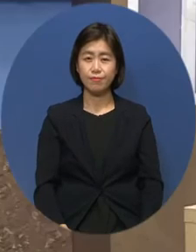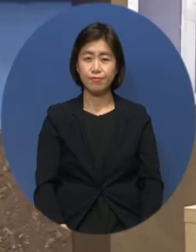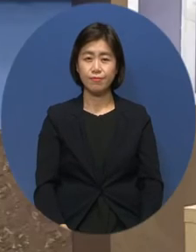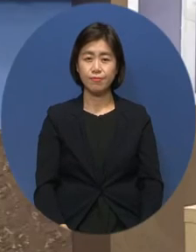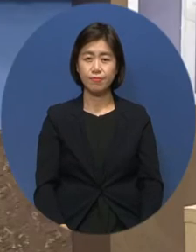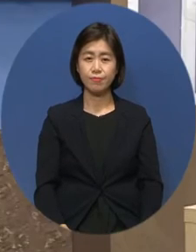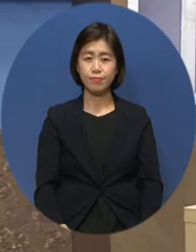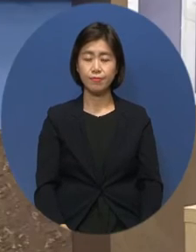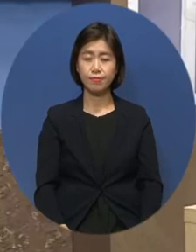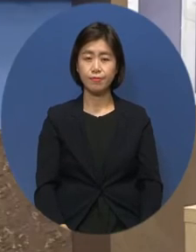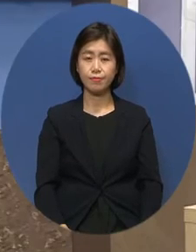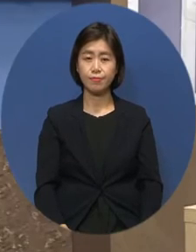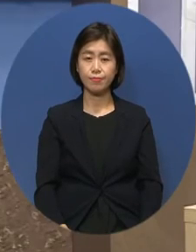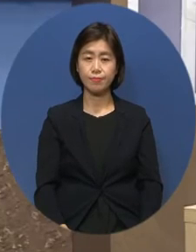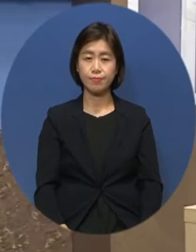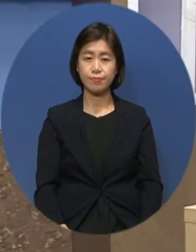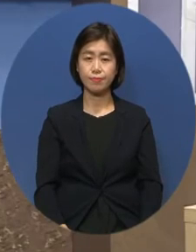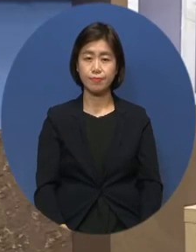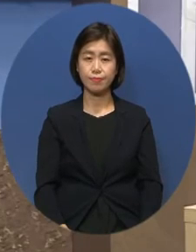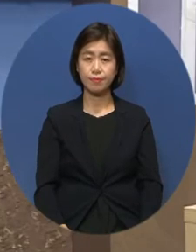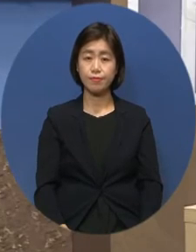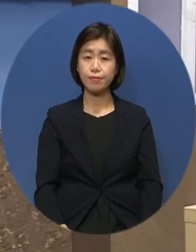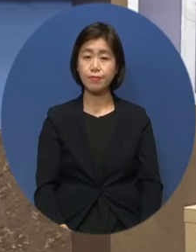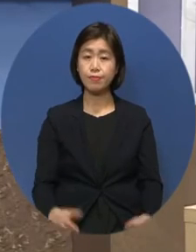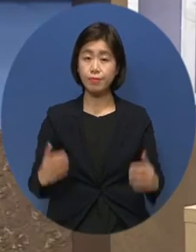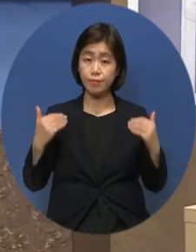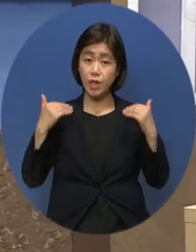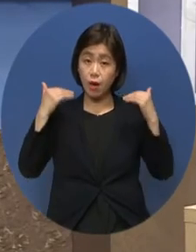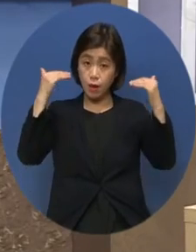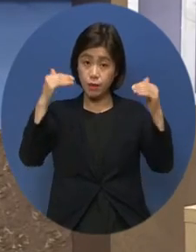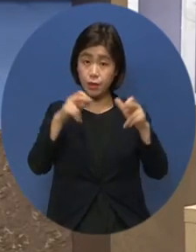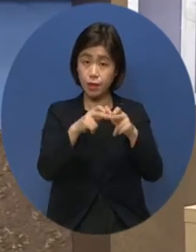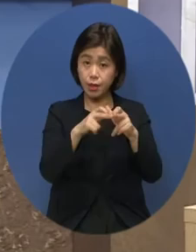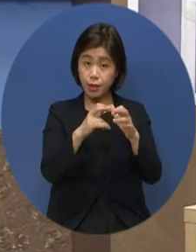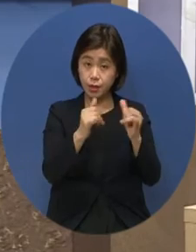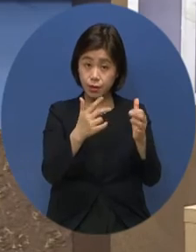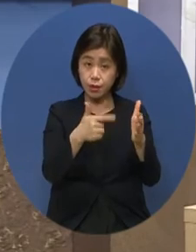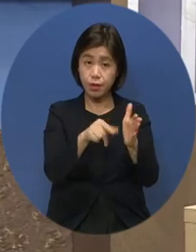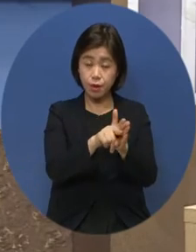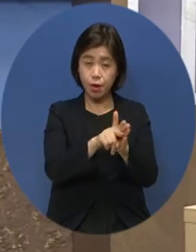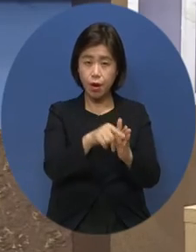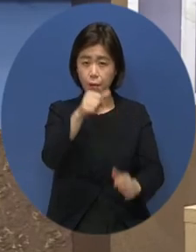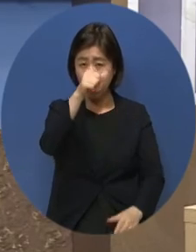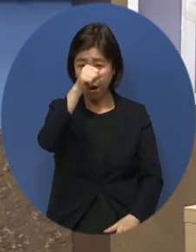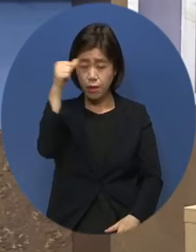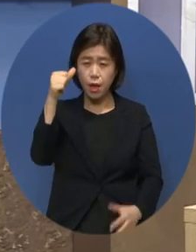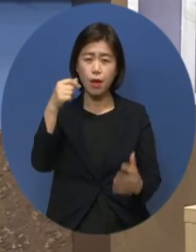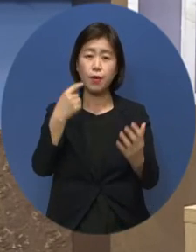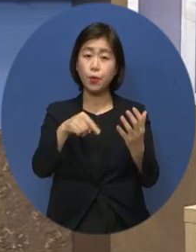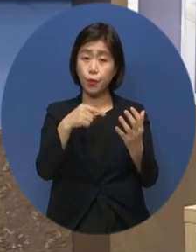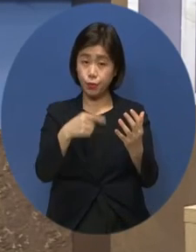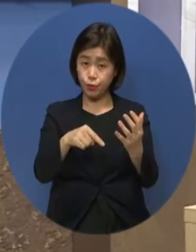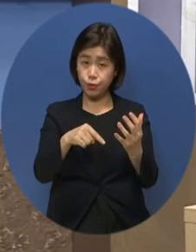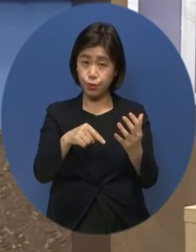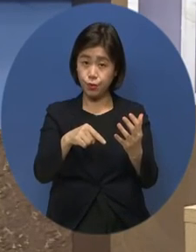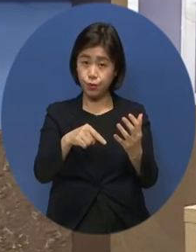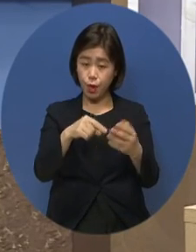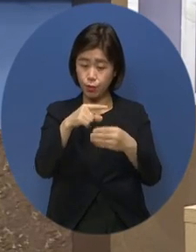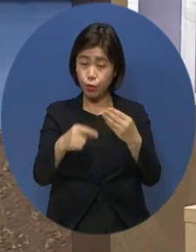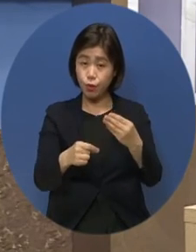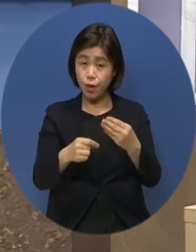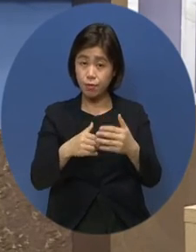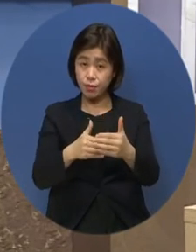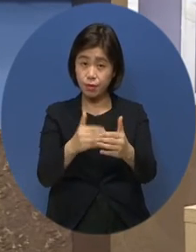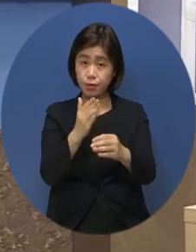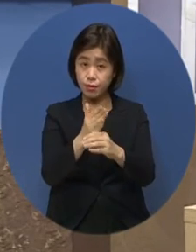그럼 또 이제 제가 보니까 이성인 장애인들을 위해서 평생 교육 사업도 진행하고 계시더라구요